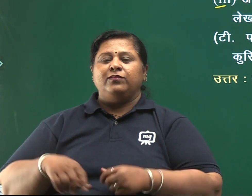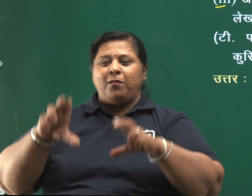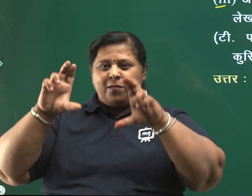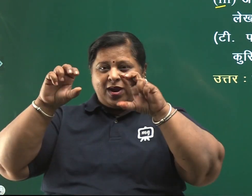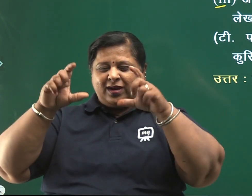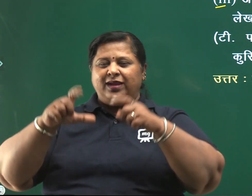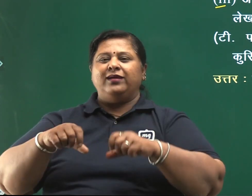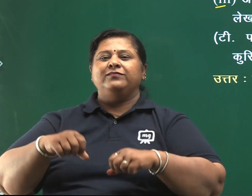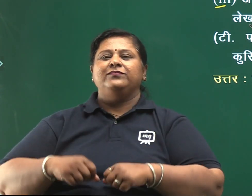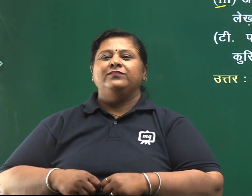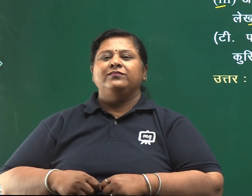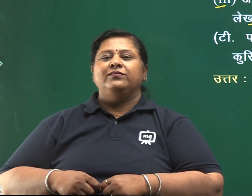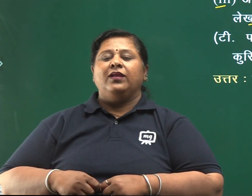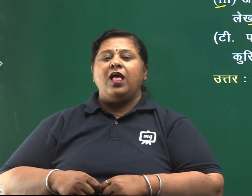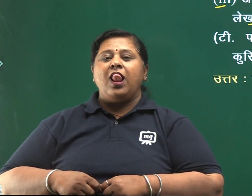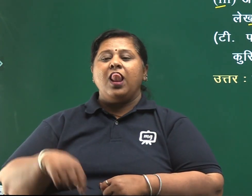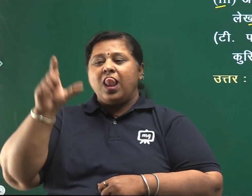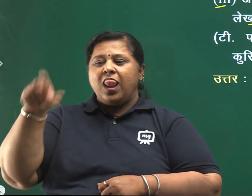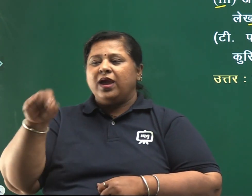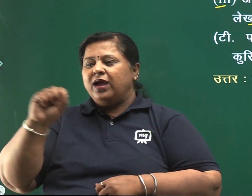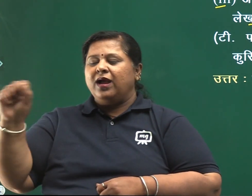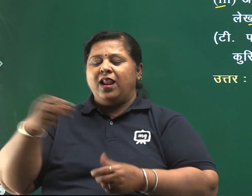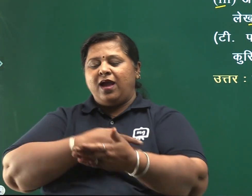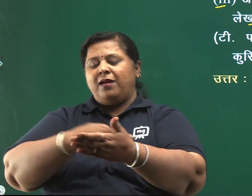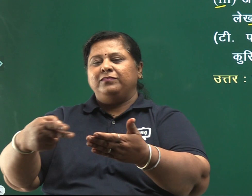पाठ के लेखक का नाम